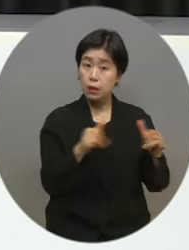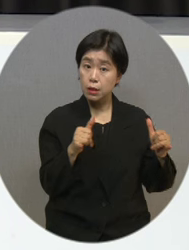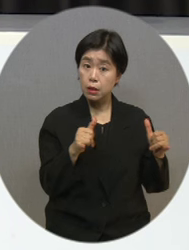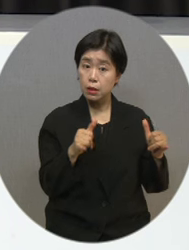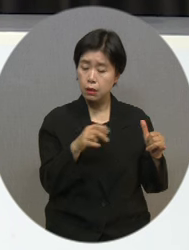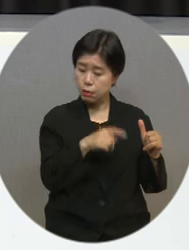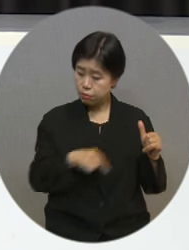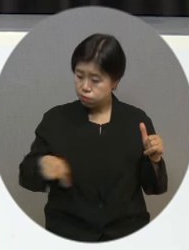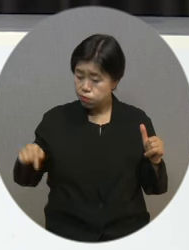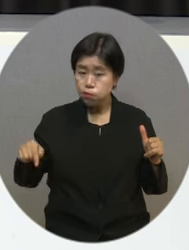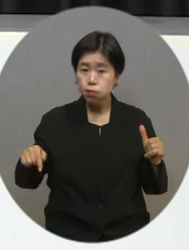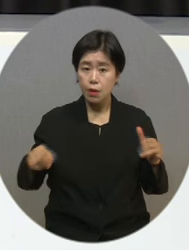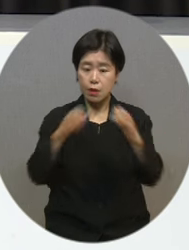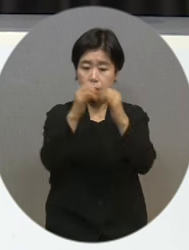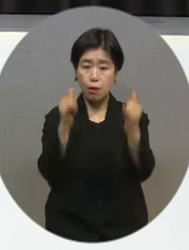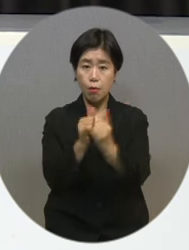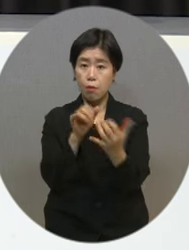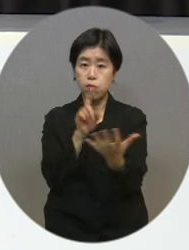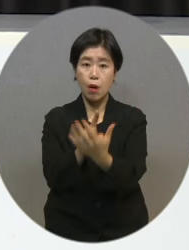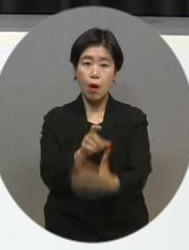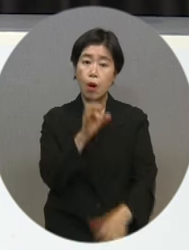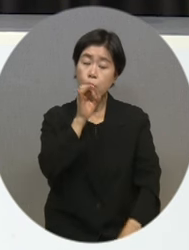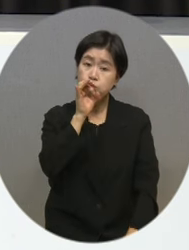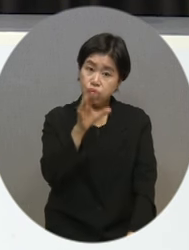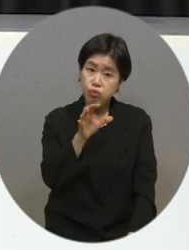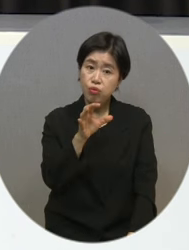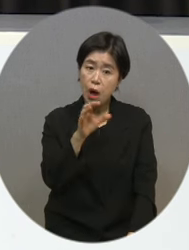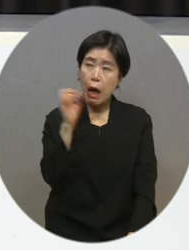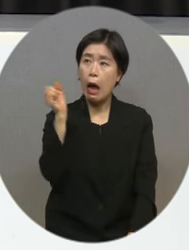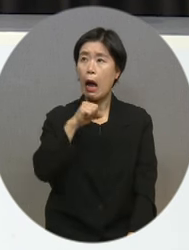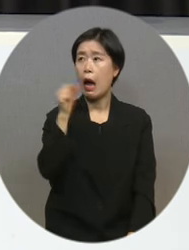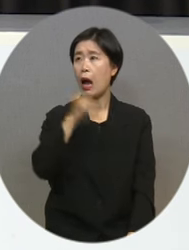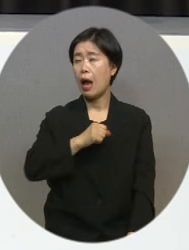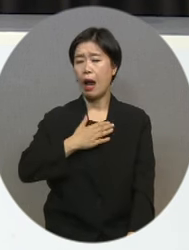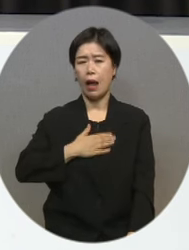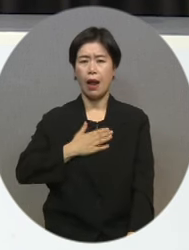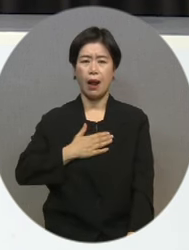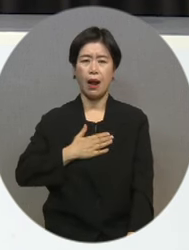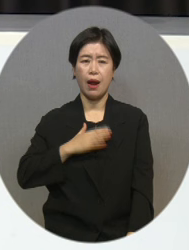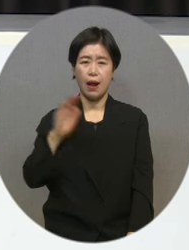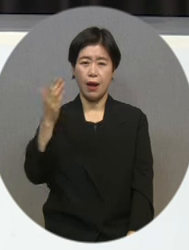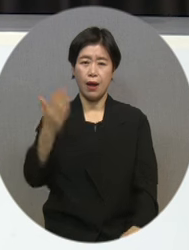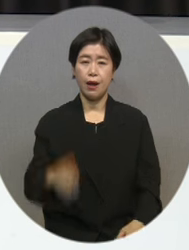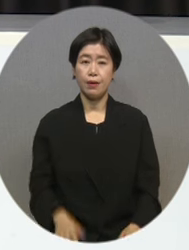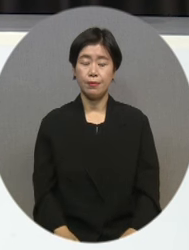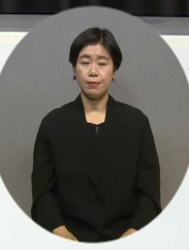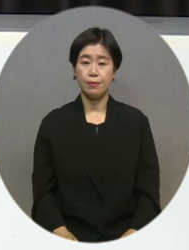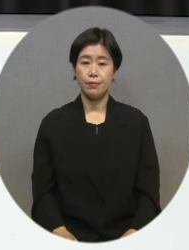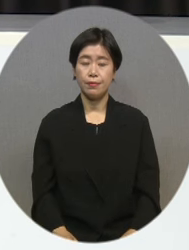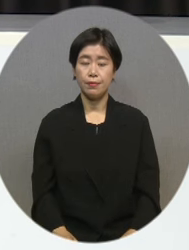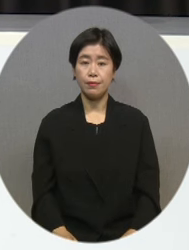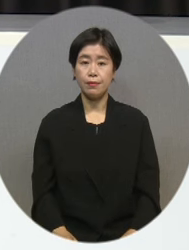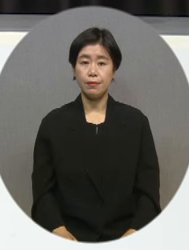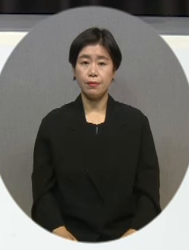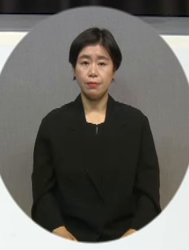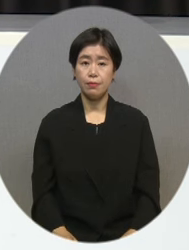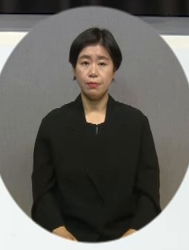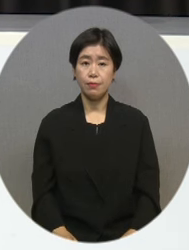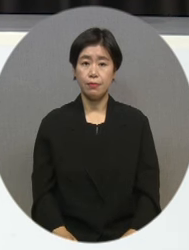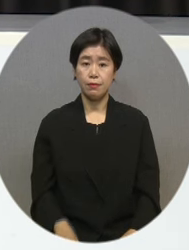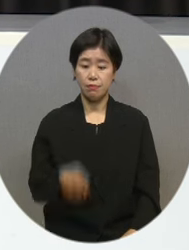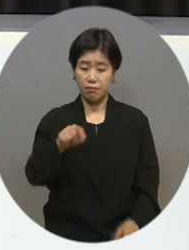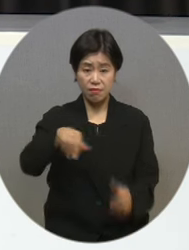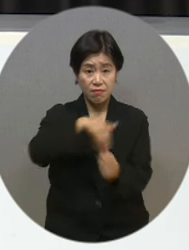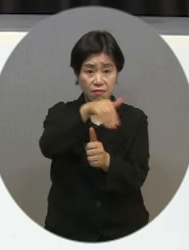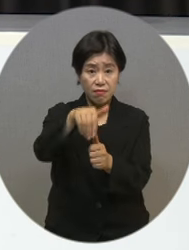사회에 아무데도 없구나. 아하. 이걸 제가 이제 대학 졸업하고 절감을 하면서 아, 이거는